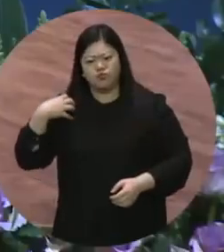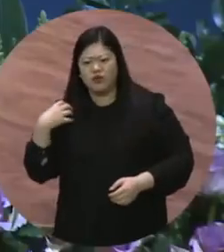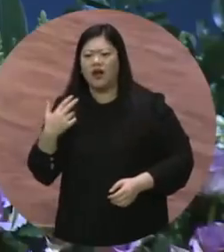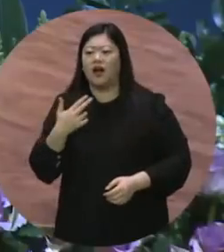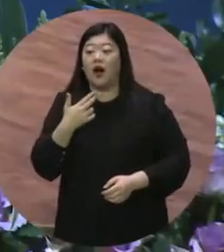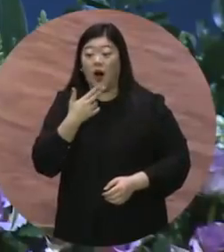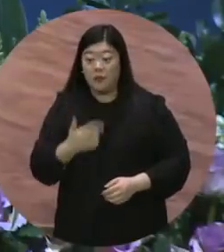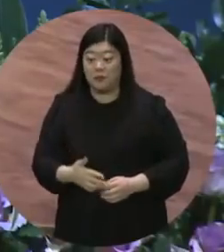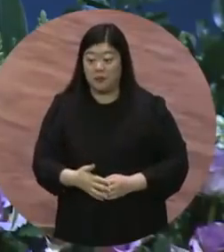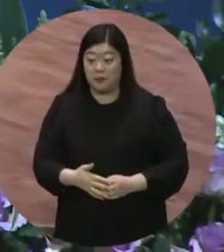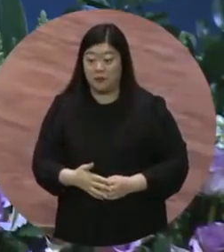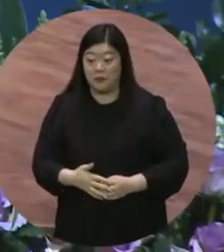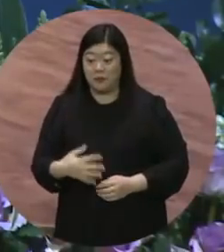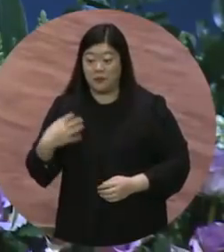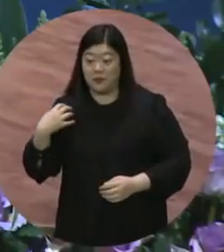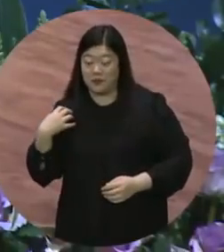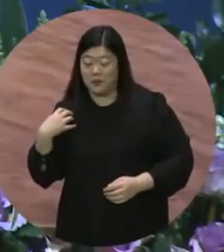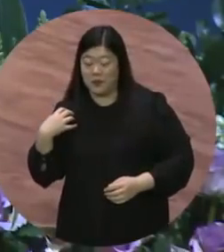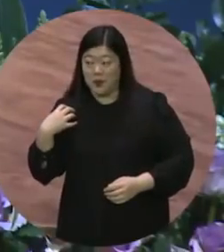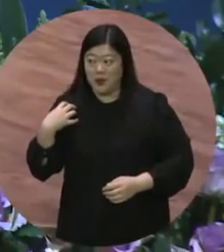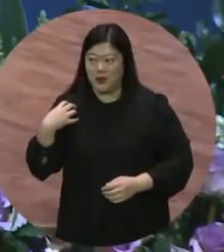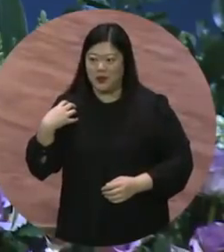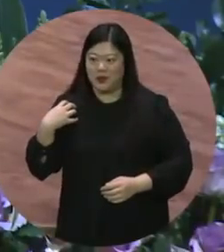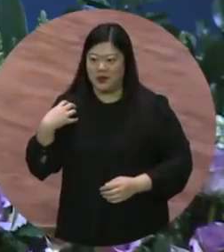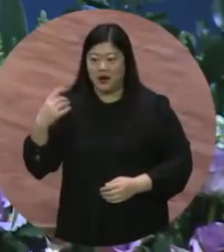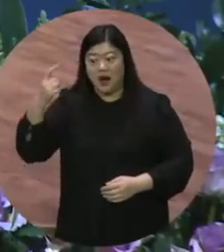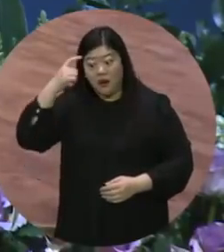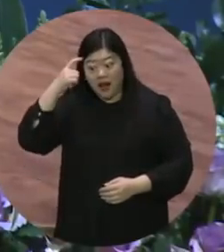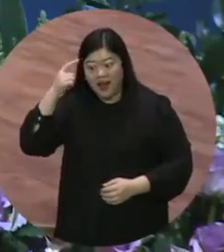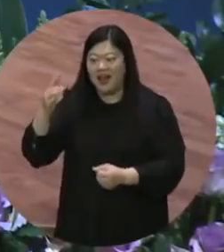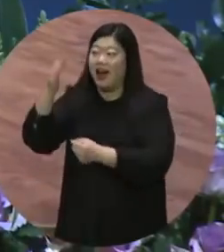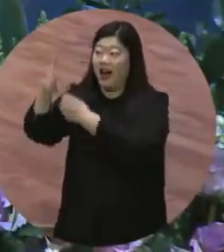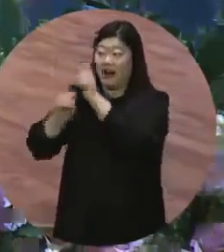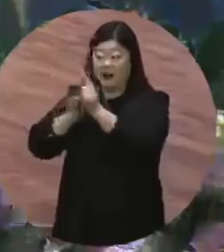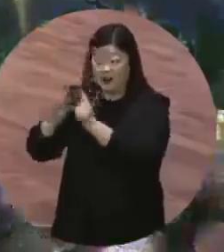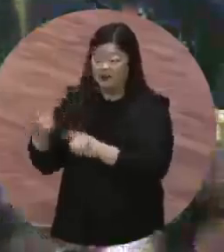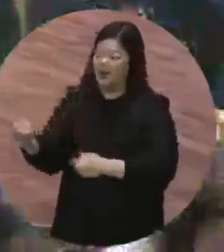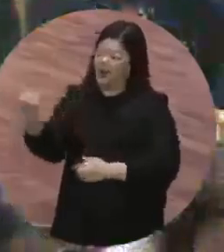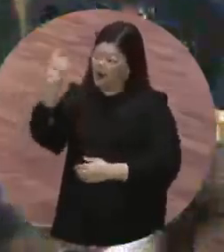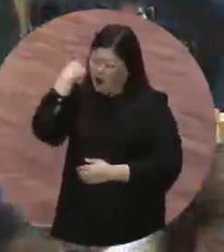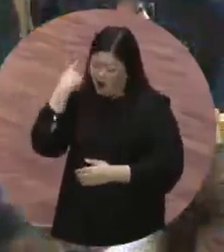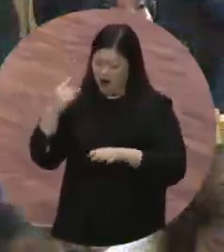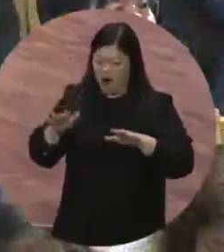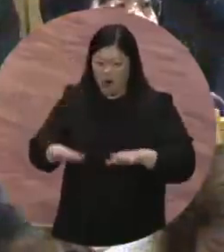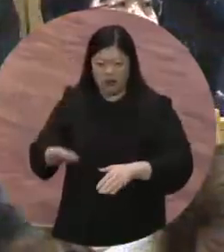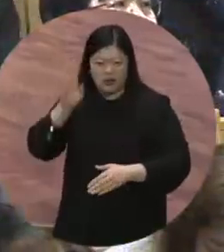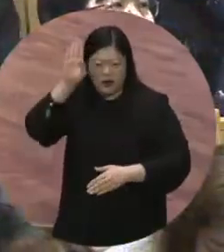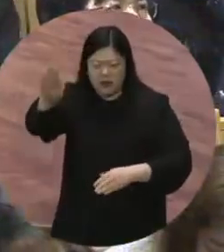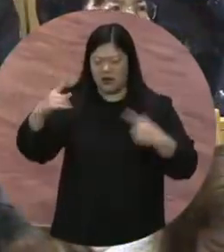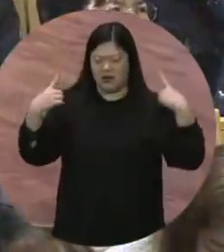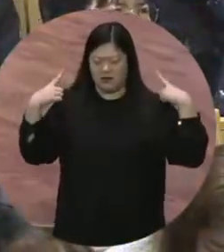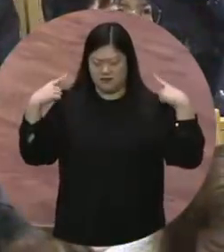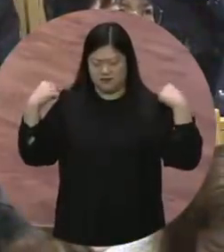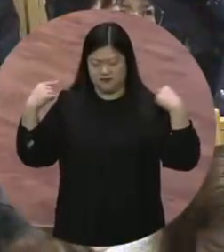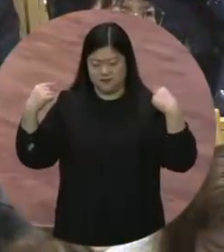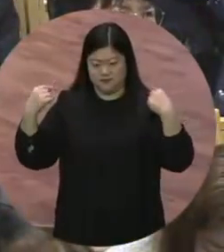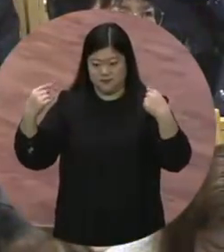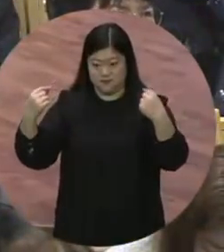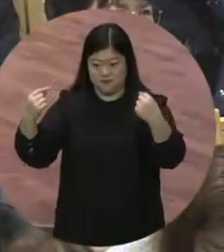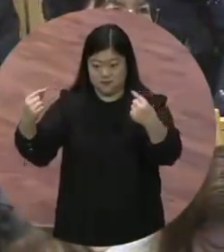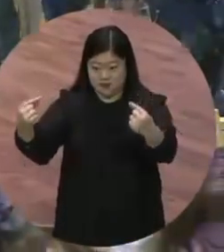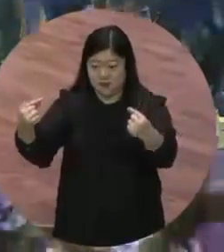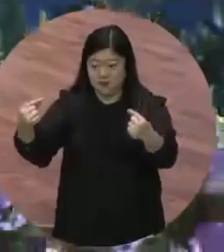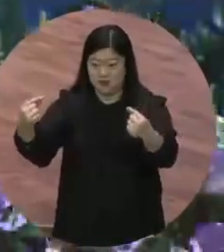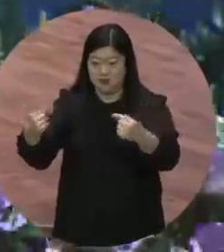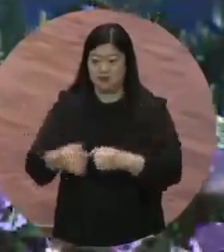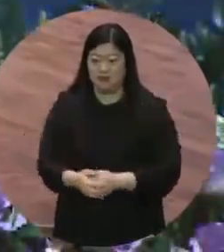없습니다. 왜? 하나님 말씀은 언예라 우둔이라 동일하시기 때문에 그래요. 이 말씀이 저를